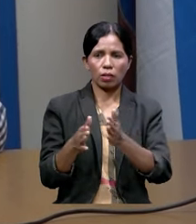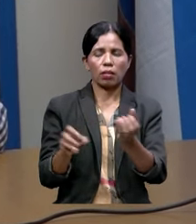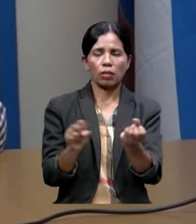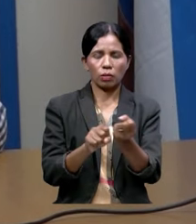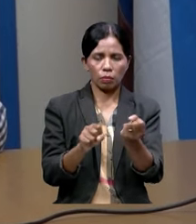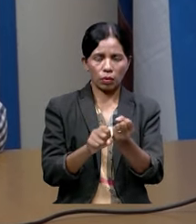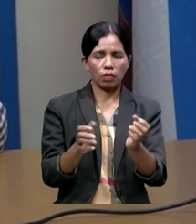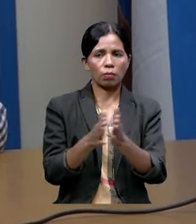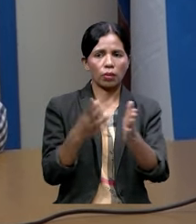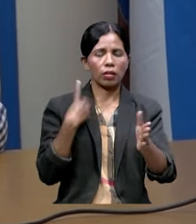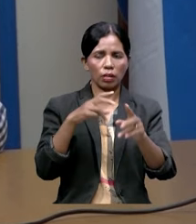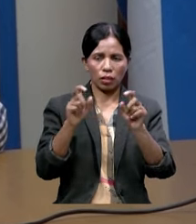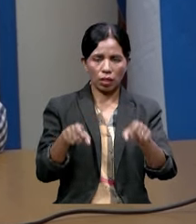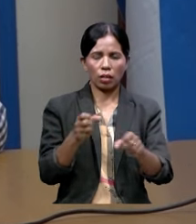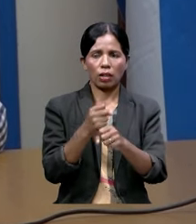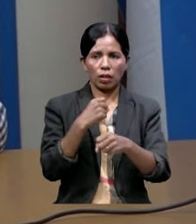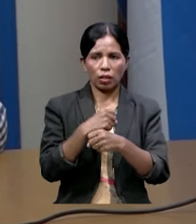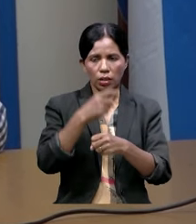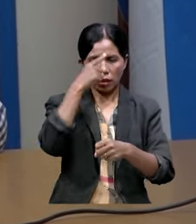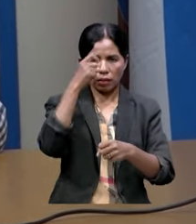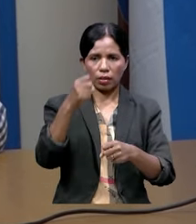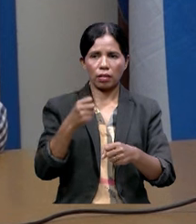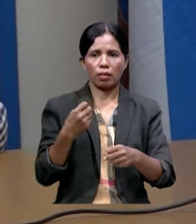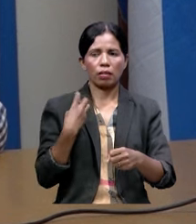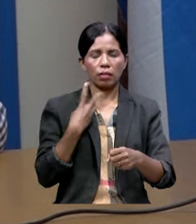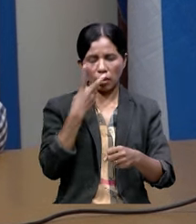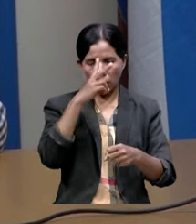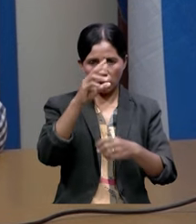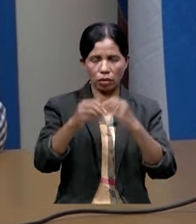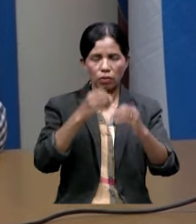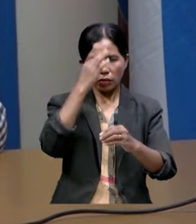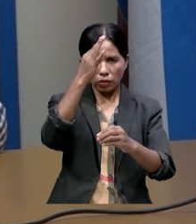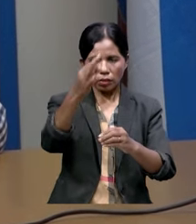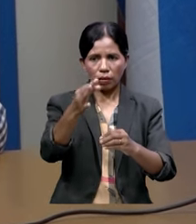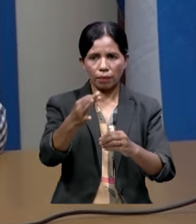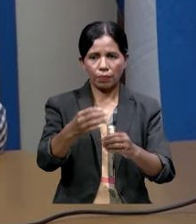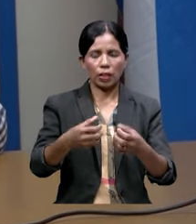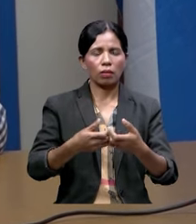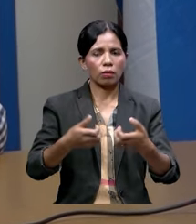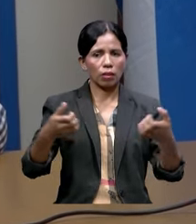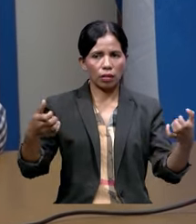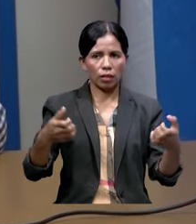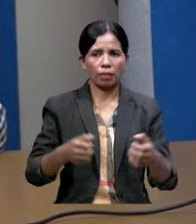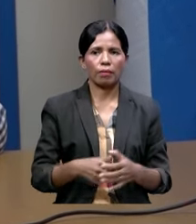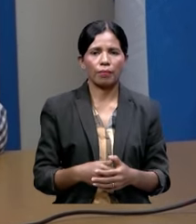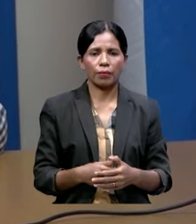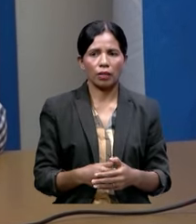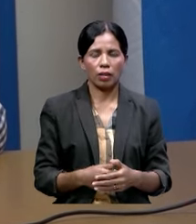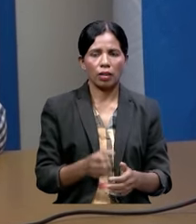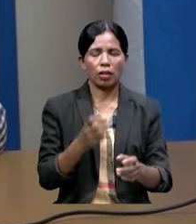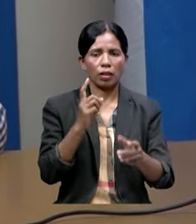ini. Iteng kisir halo. Tambah dan emang ka spekulasaun sir nebe ma karik dehan daraan. Ne keta